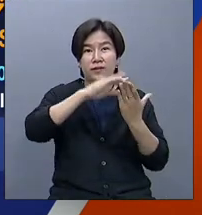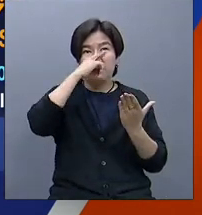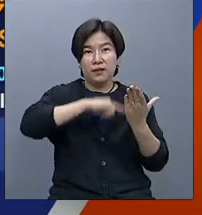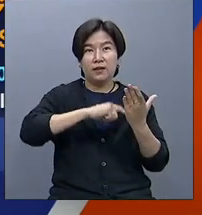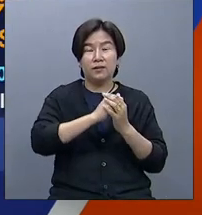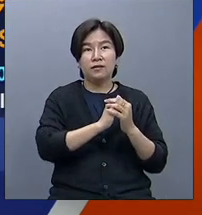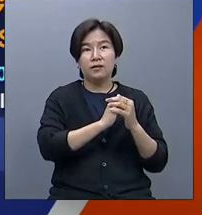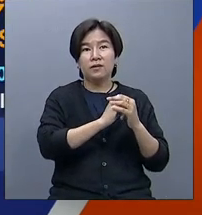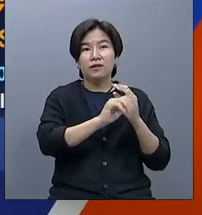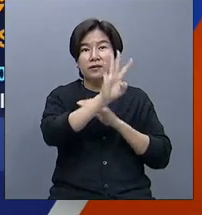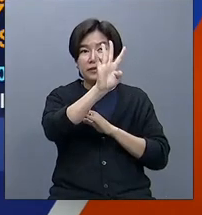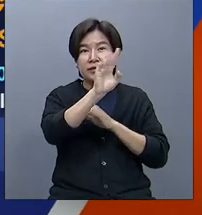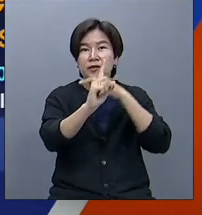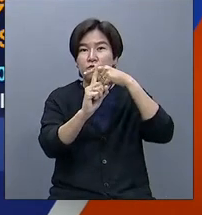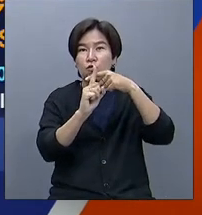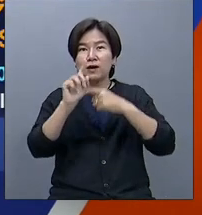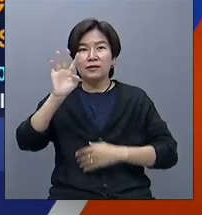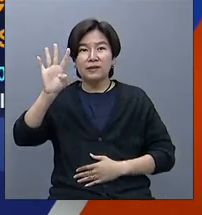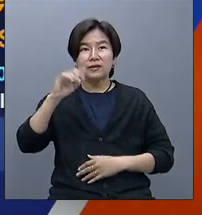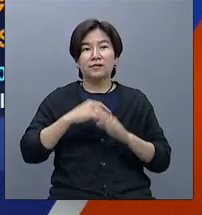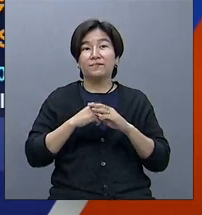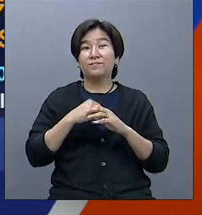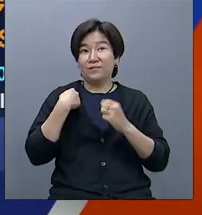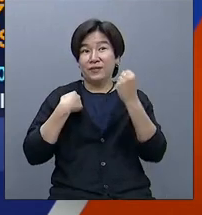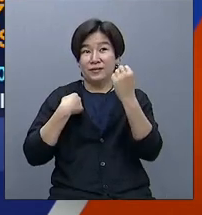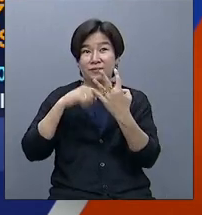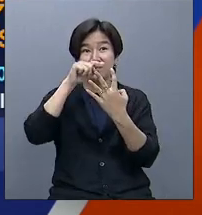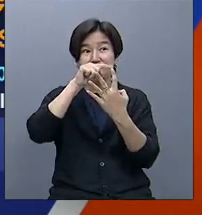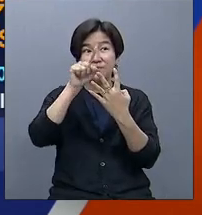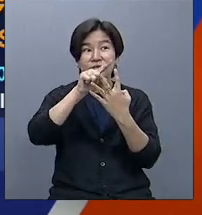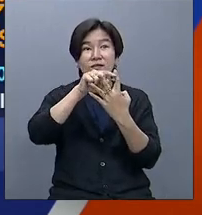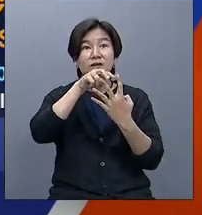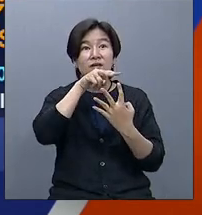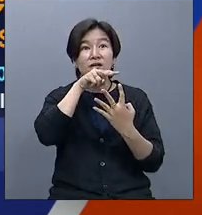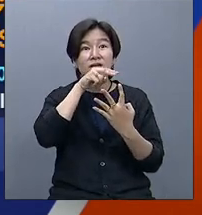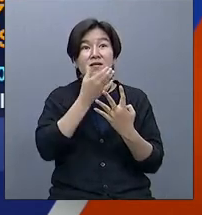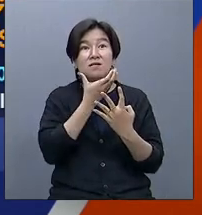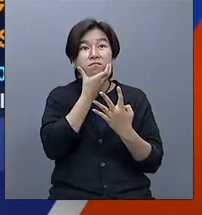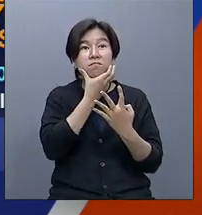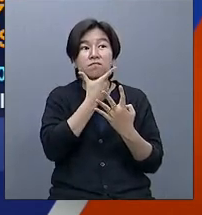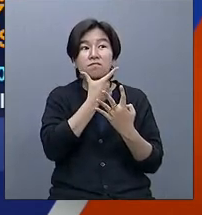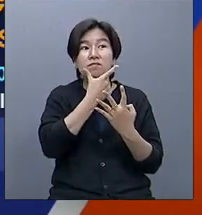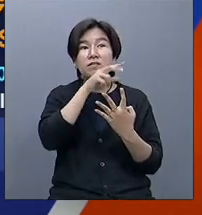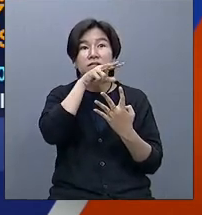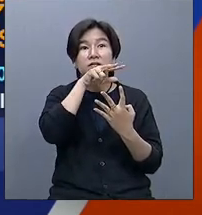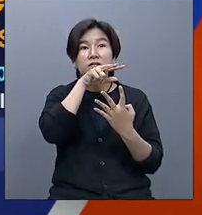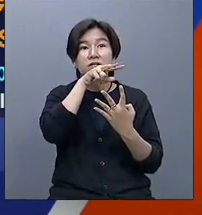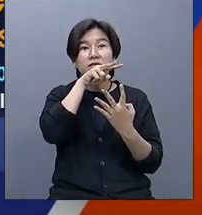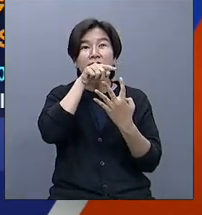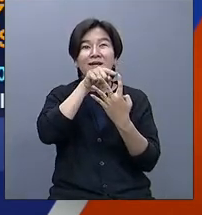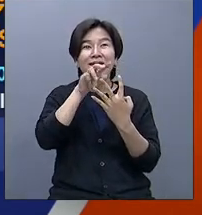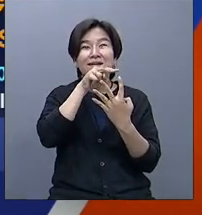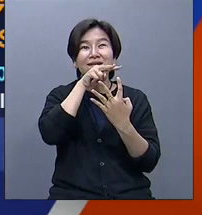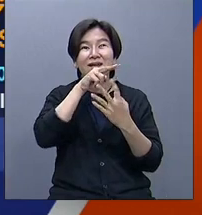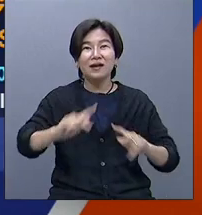คาดการณ์บอกว่านายอนุทินชาญวีรกูลจะได้นั่งโรงนายกรัฐมนตรีแล้วก็ควบแล้วรัฐมนตรีว่าการกระทรวงมหาดไทย